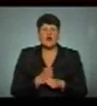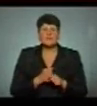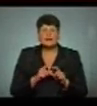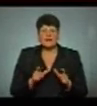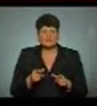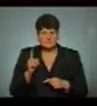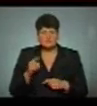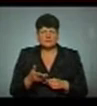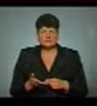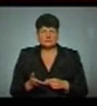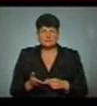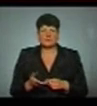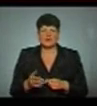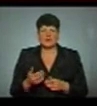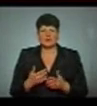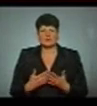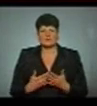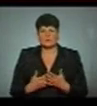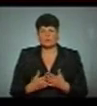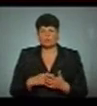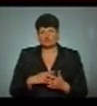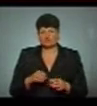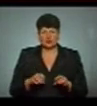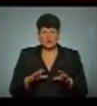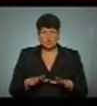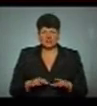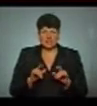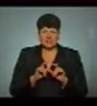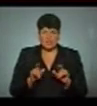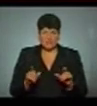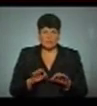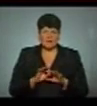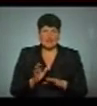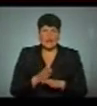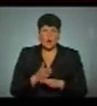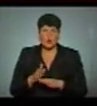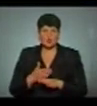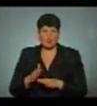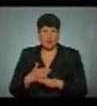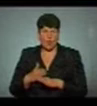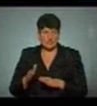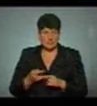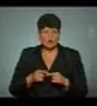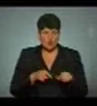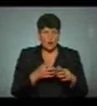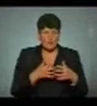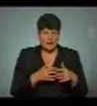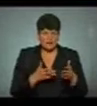відомо? Буквально було рішення штабу, ми провели розподіл якраз цього обладнання,